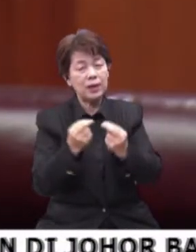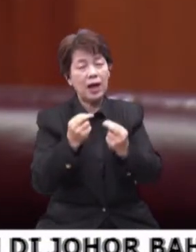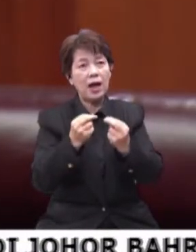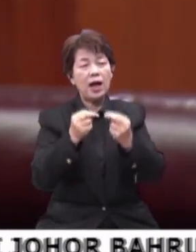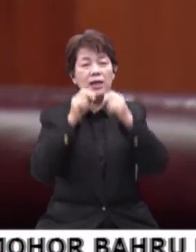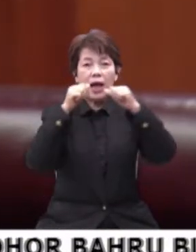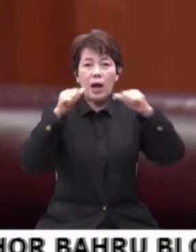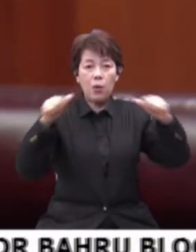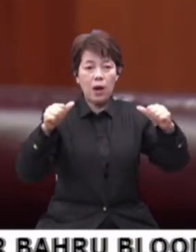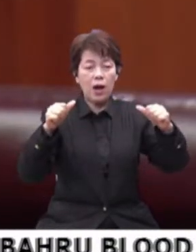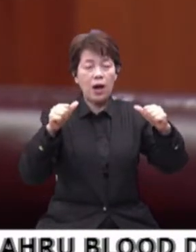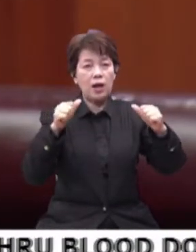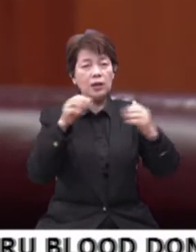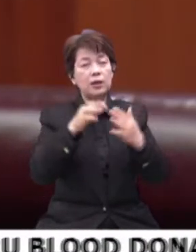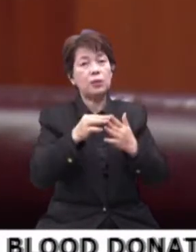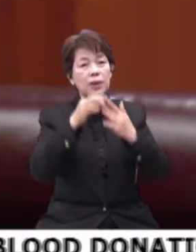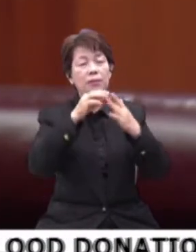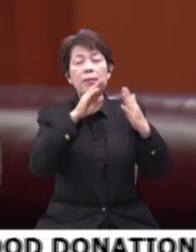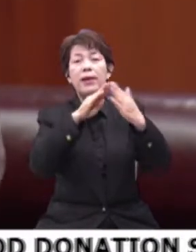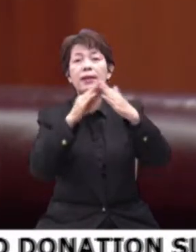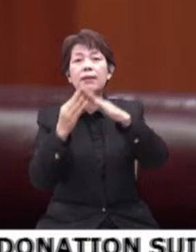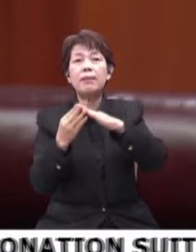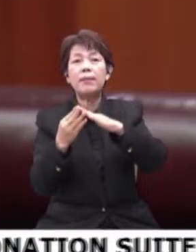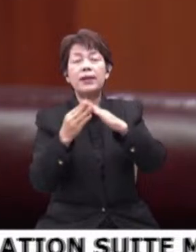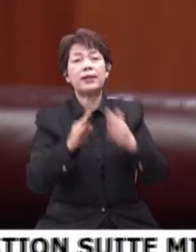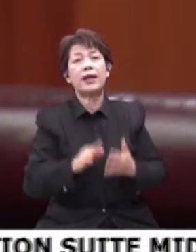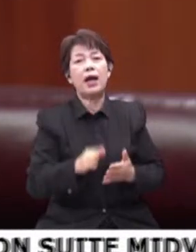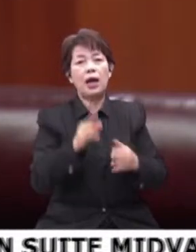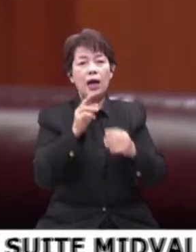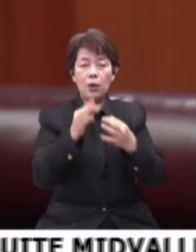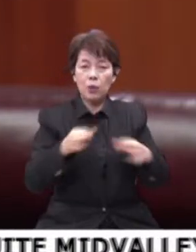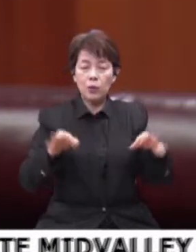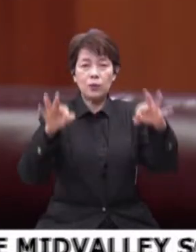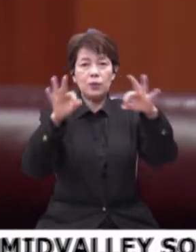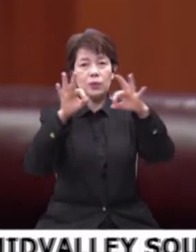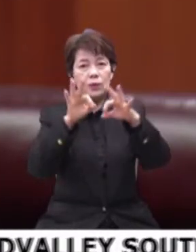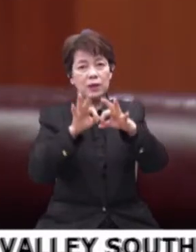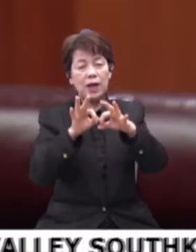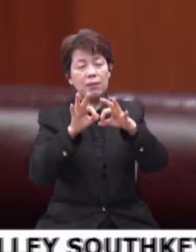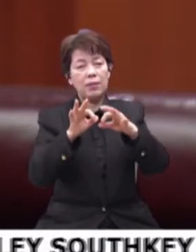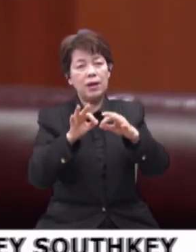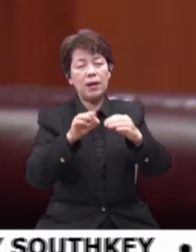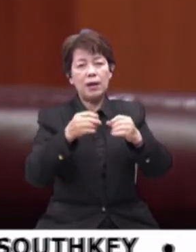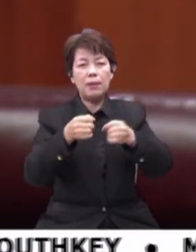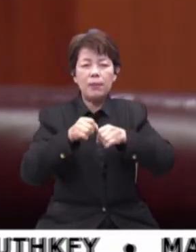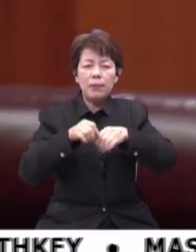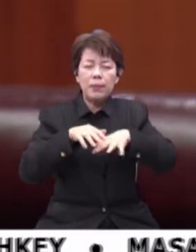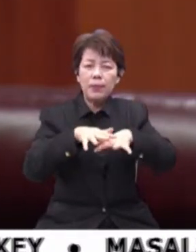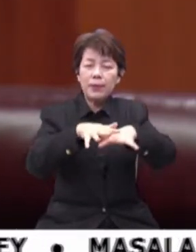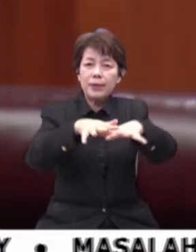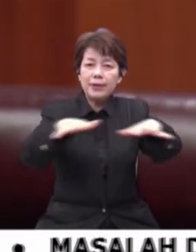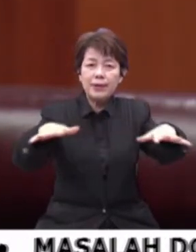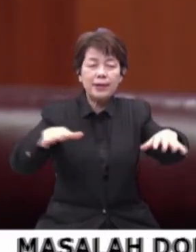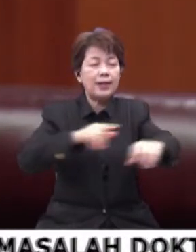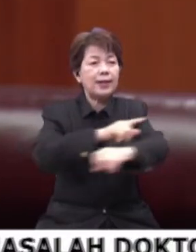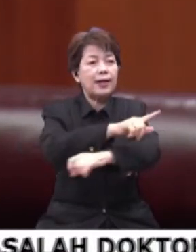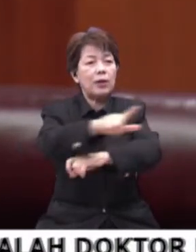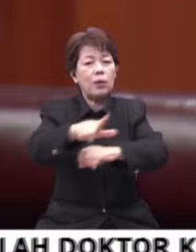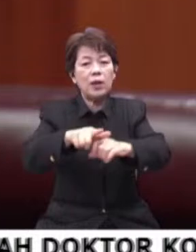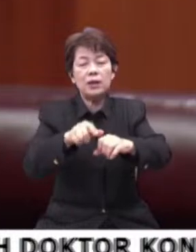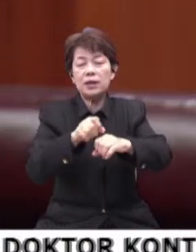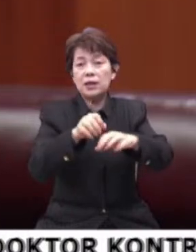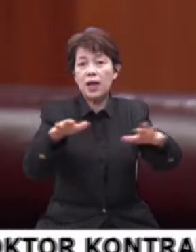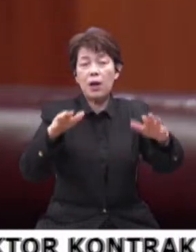di panda panda utama Berbagai usaha telah dirancang dan sedang dilaksanakan merangkumi perluasan kawasan liputan perhematan pengangkutan